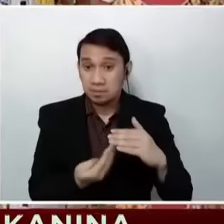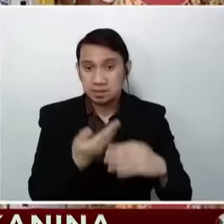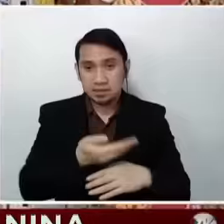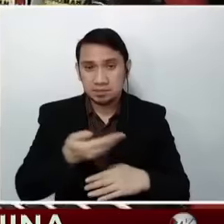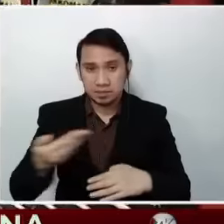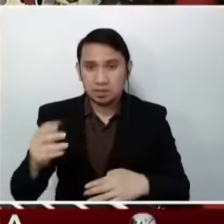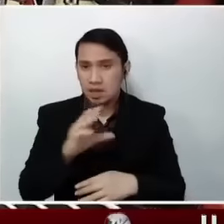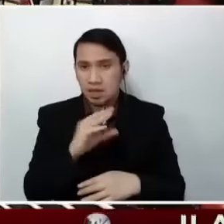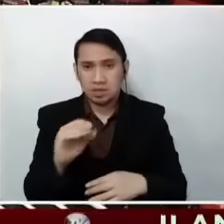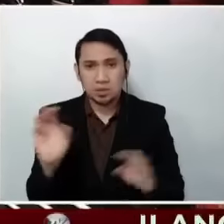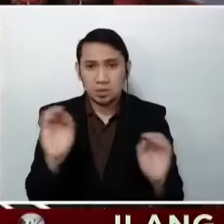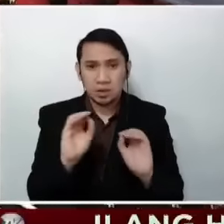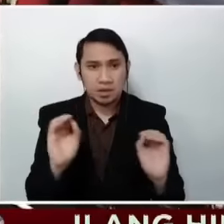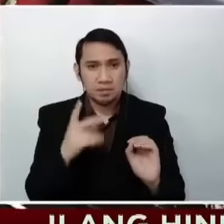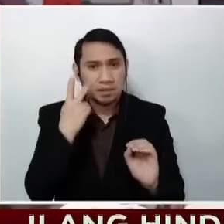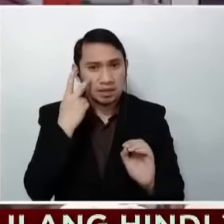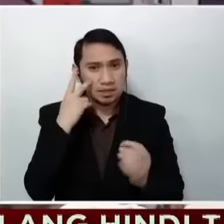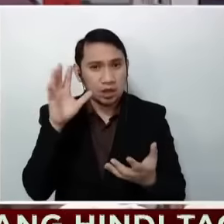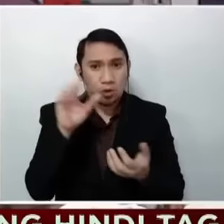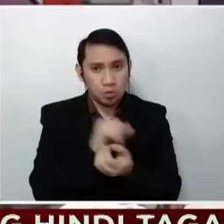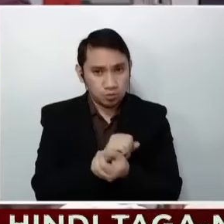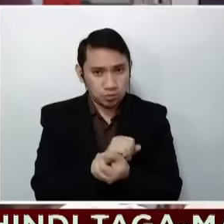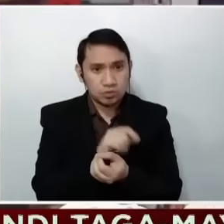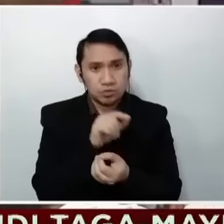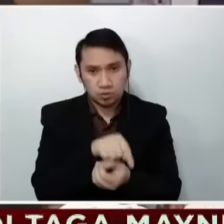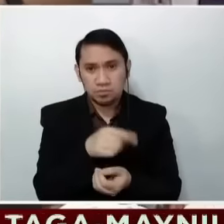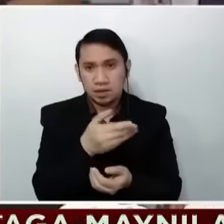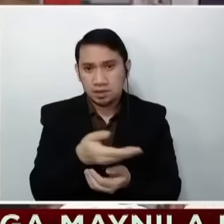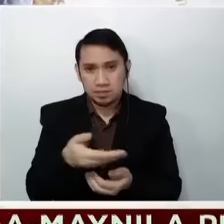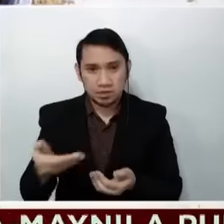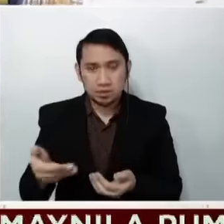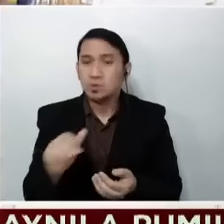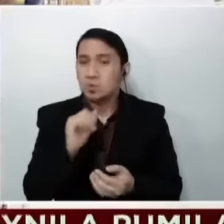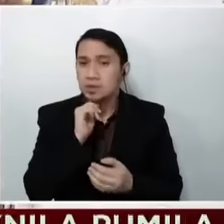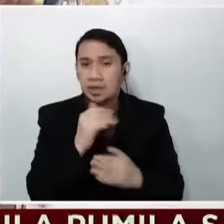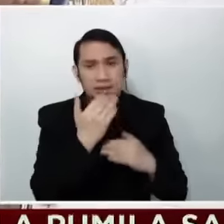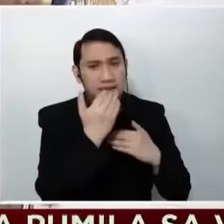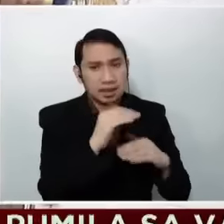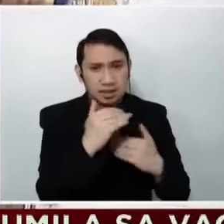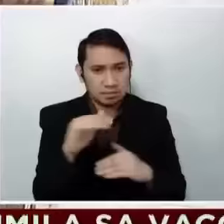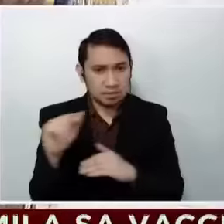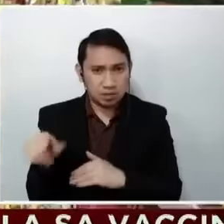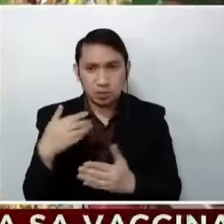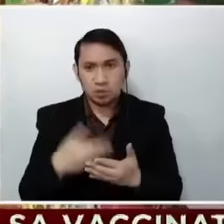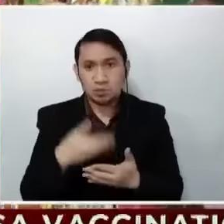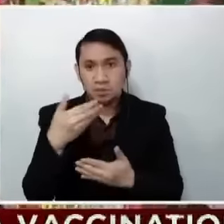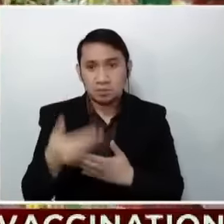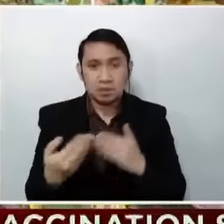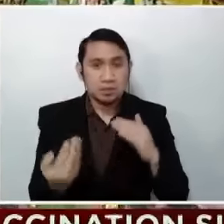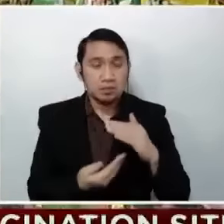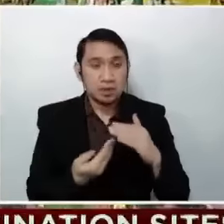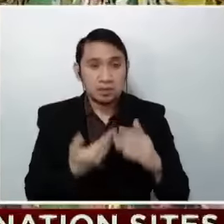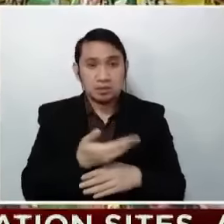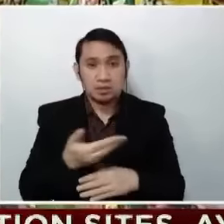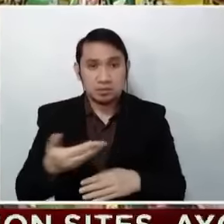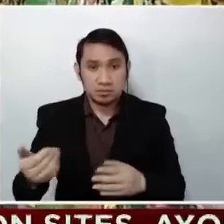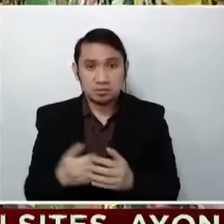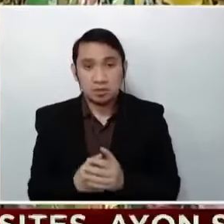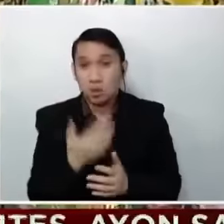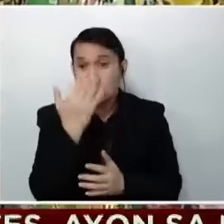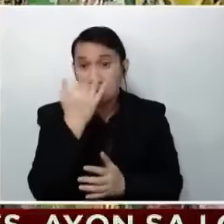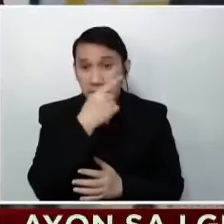namang nakitang nagkakaubusang items, kaya hindi raw kailangan limitahan ang pwedeng mabiling basic goods ng mga consumers dahil